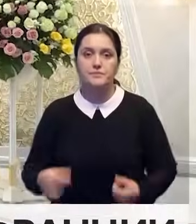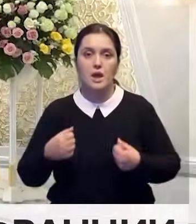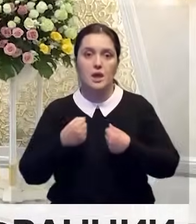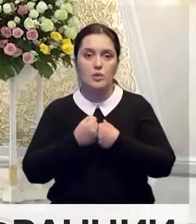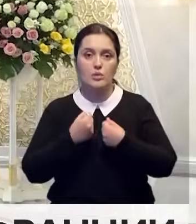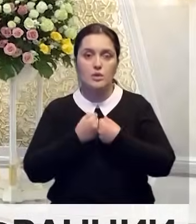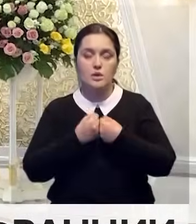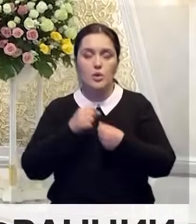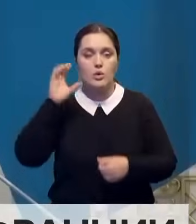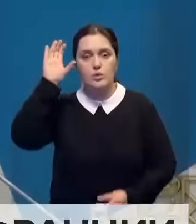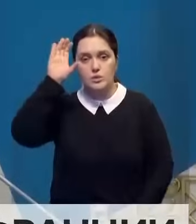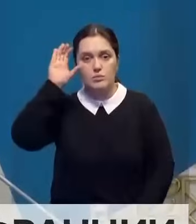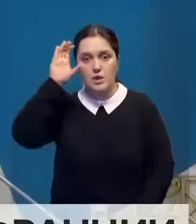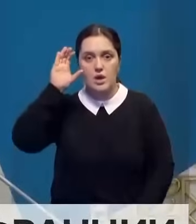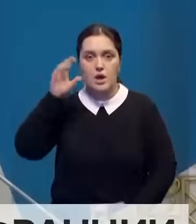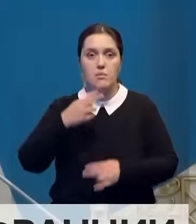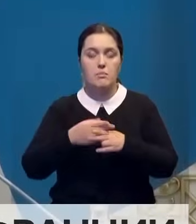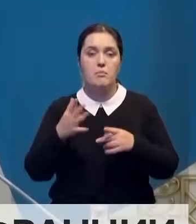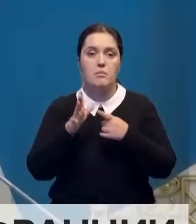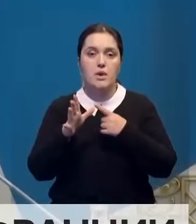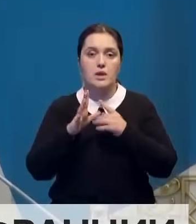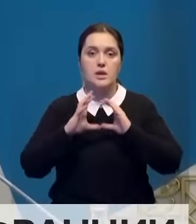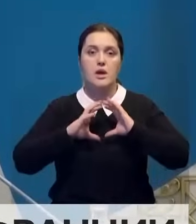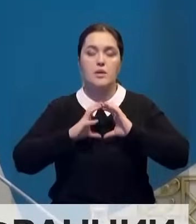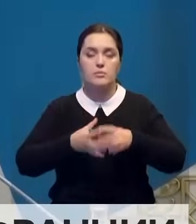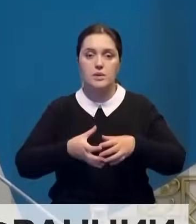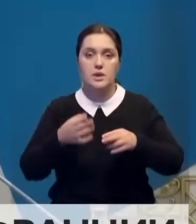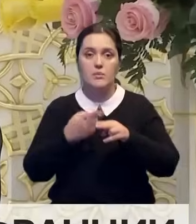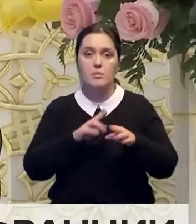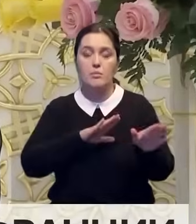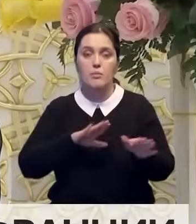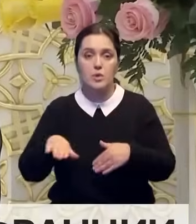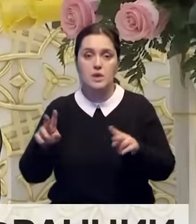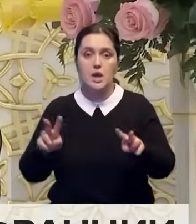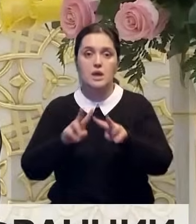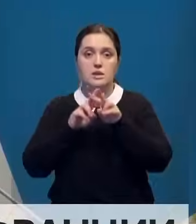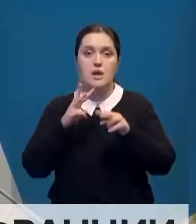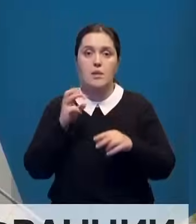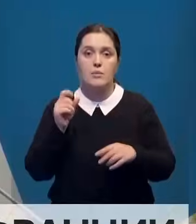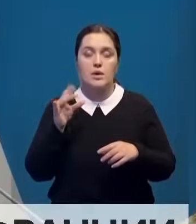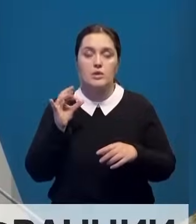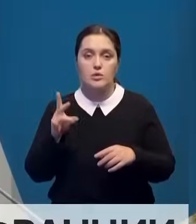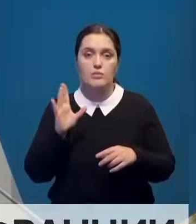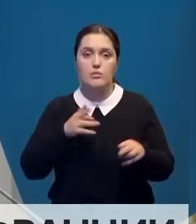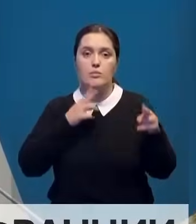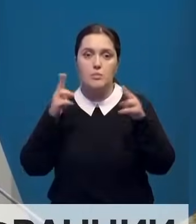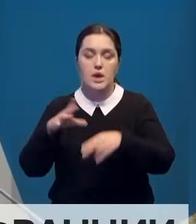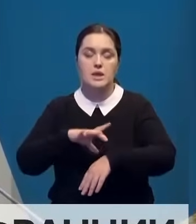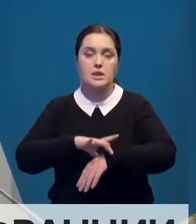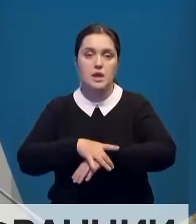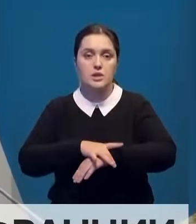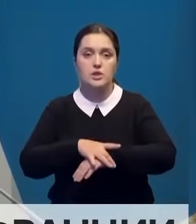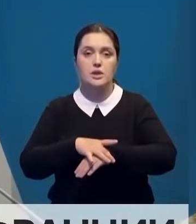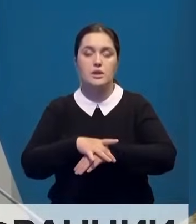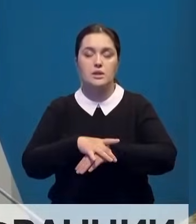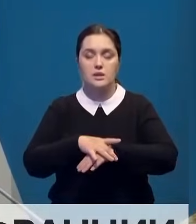может составить и Узбекистан. Страна пятая в мире по запасам руды. Кстати, после Астаны Макрон планирует посетить с визитом Ташкент. Таким образом,